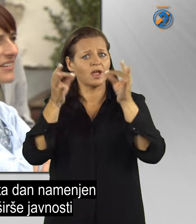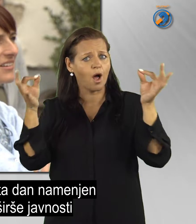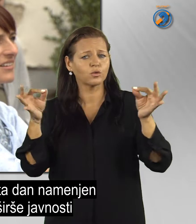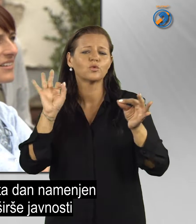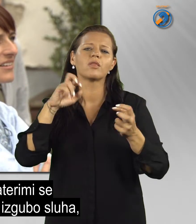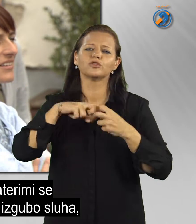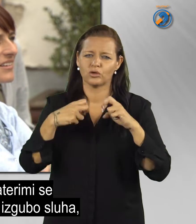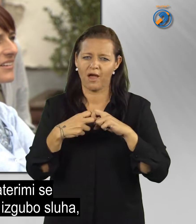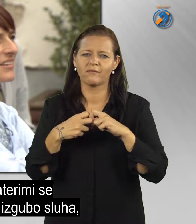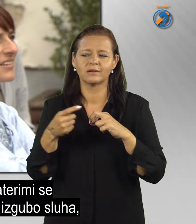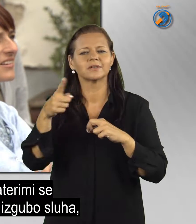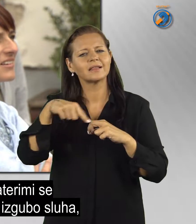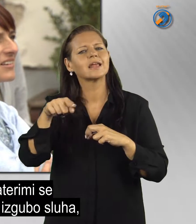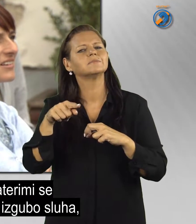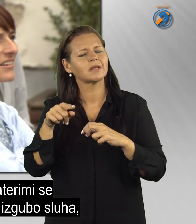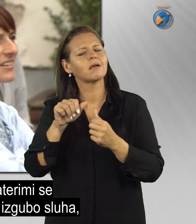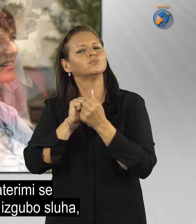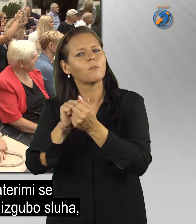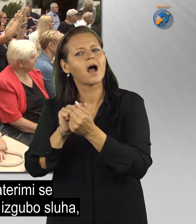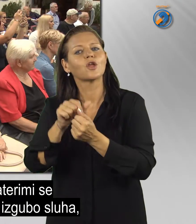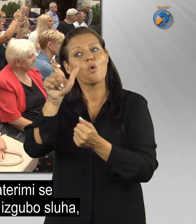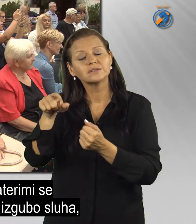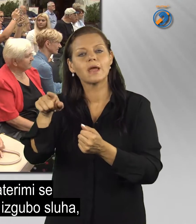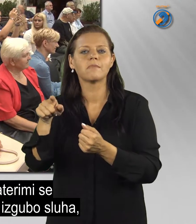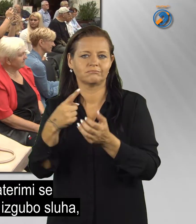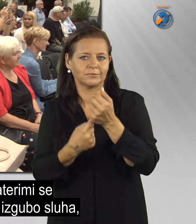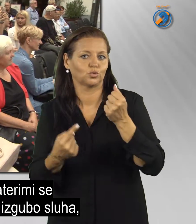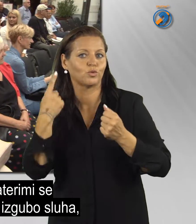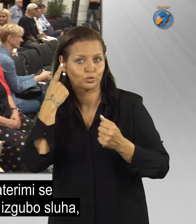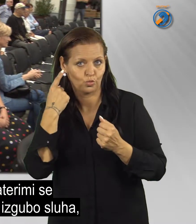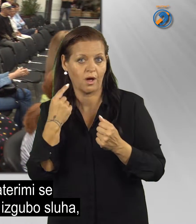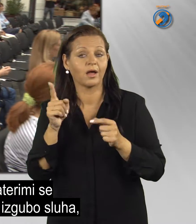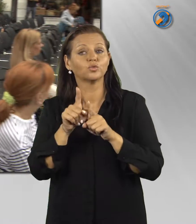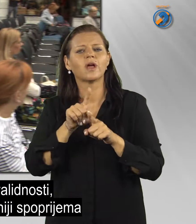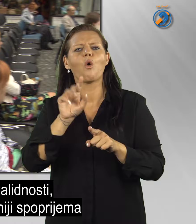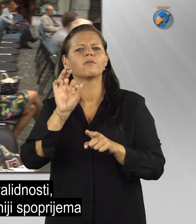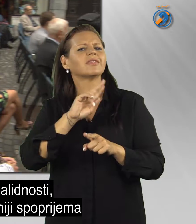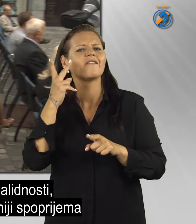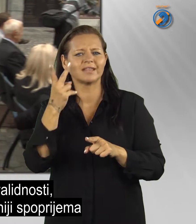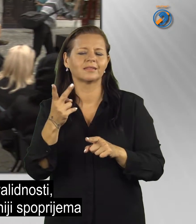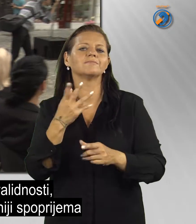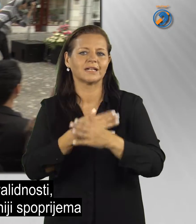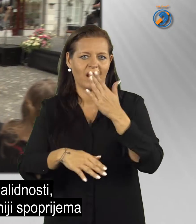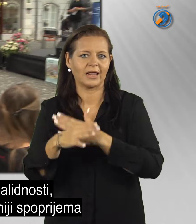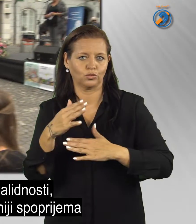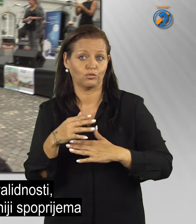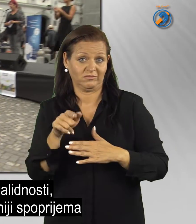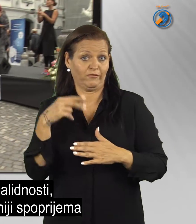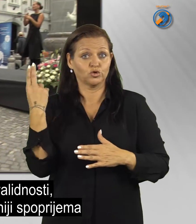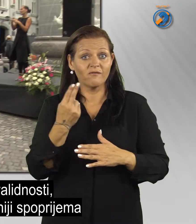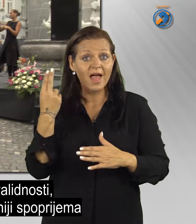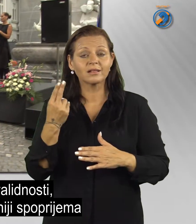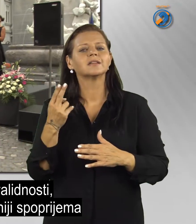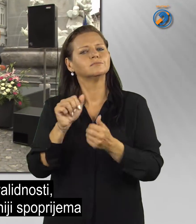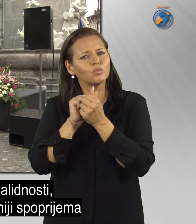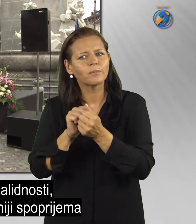javnosti o težavah, s katerimi se spopadajo osebe z izgubo sluha, in o nevidni invalidnosti, s katero se v